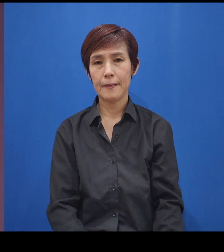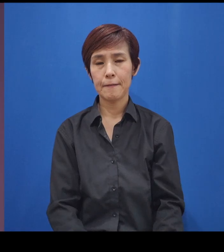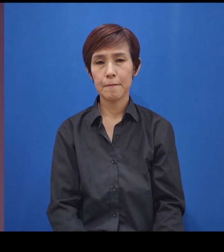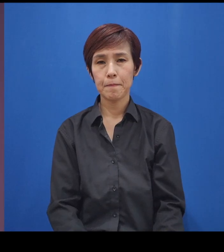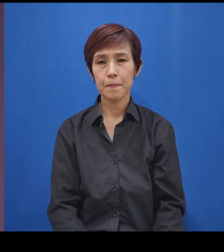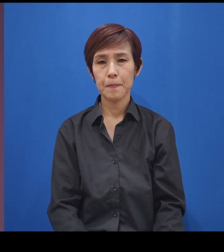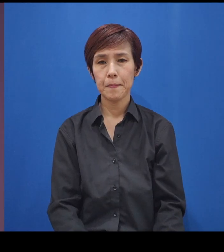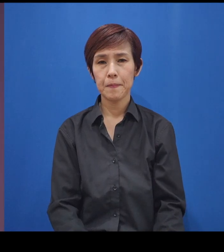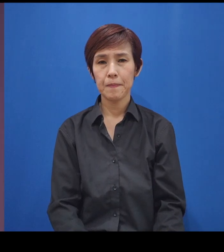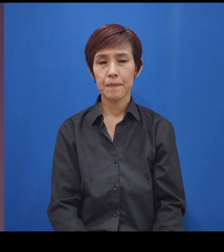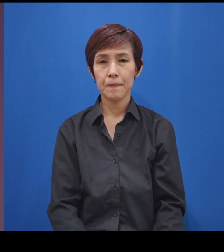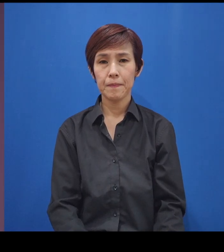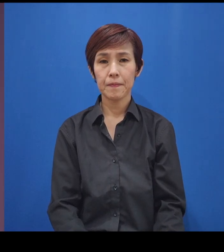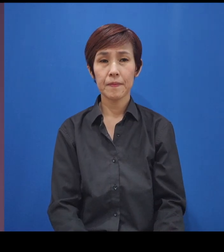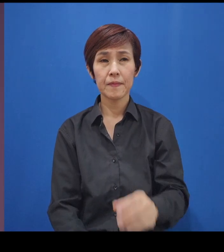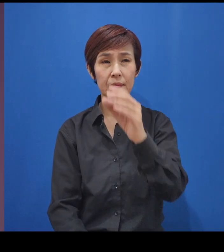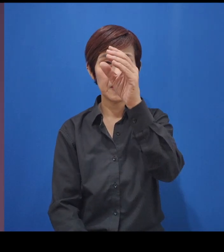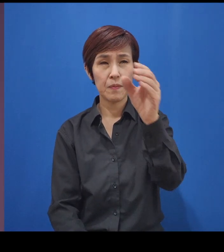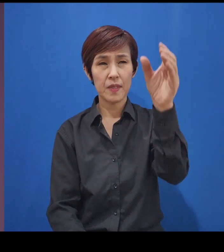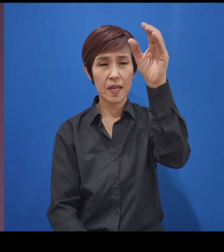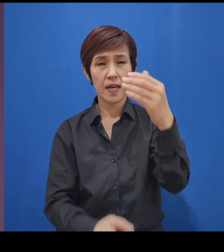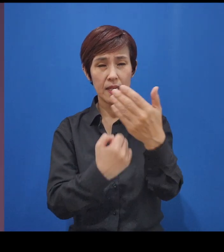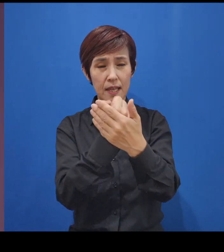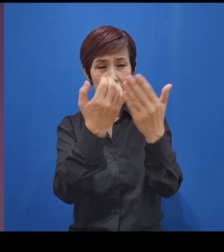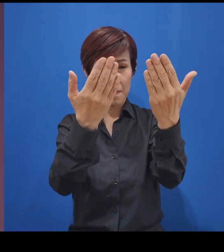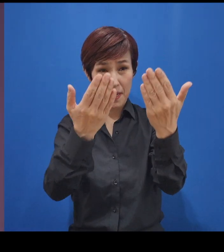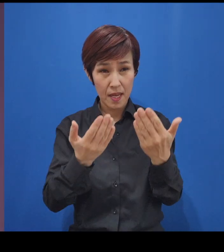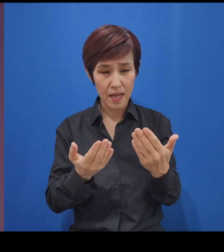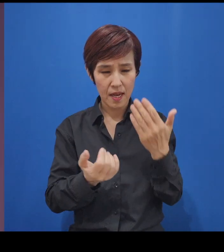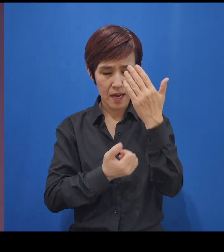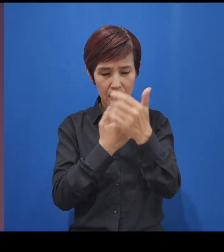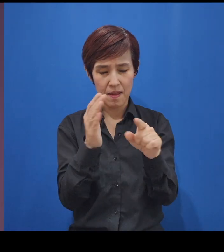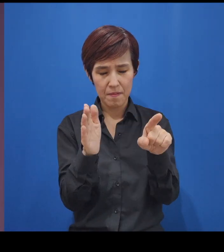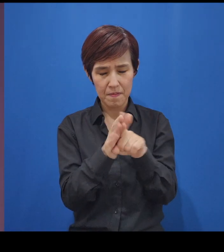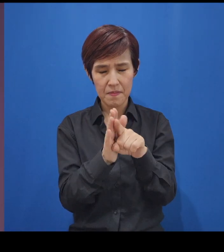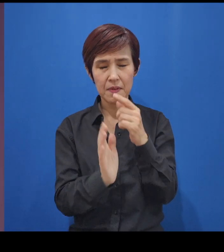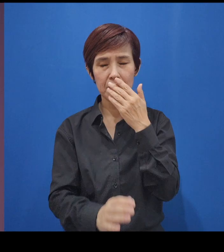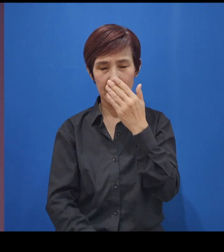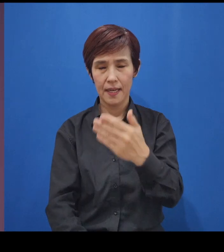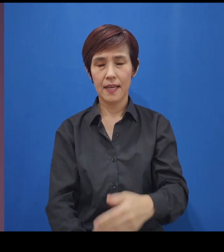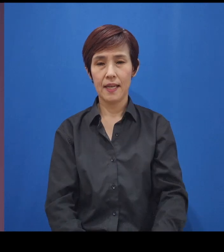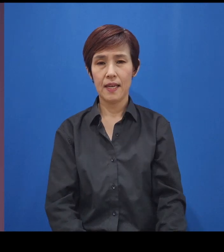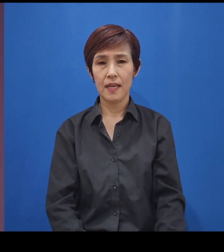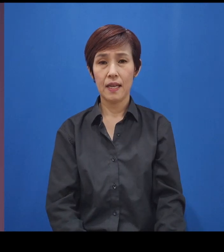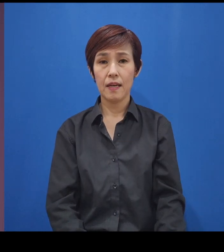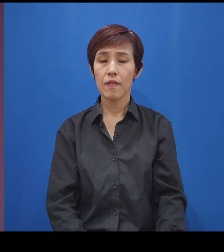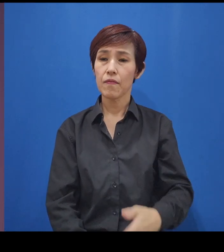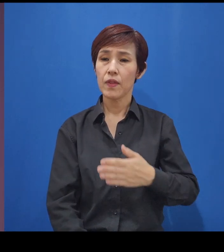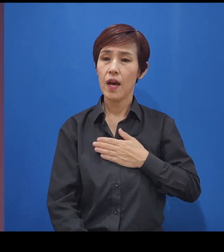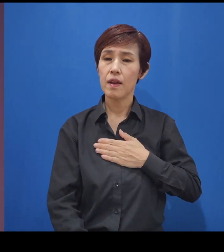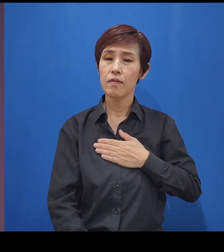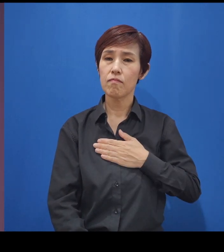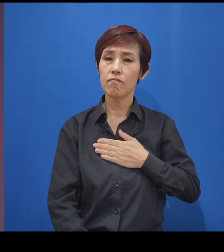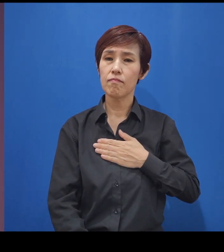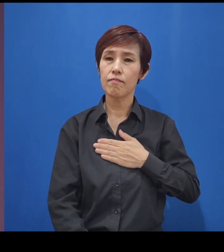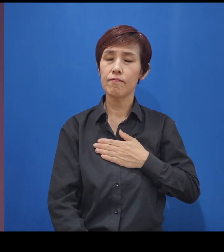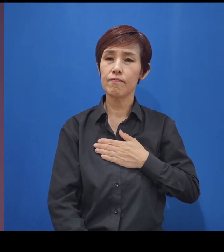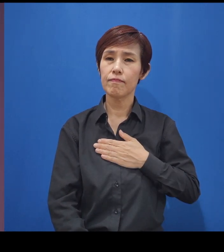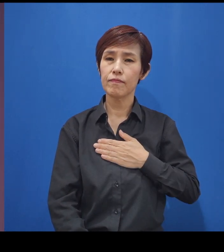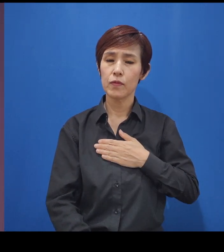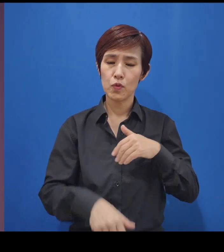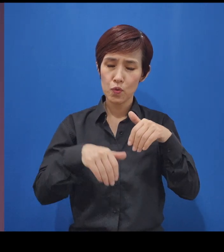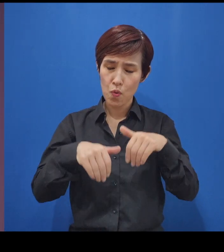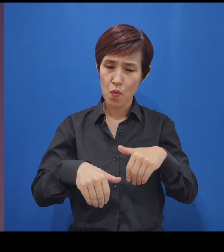나는 그 십자가 은혜 받아 교회가 되었는데 나는 너의 종이 될 준비가